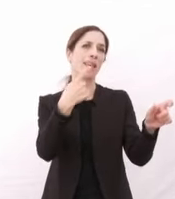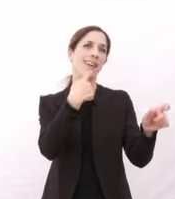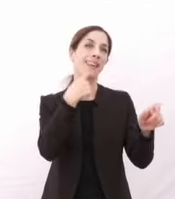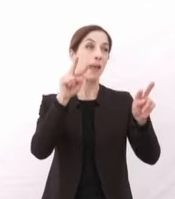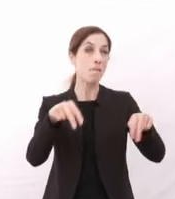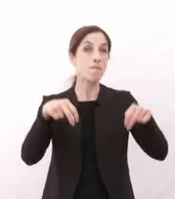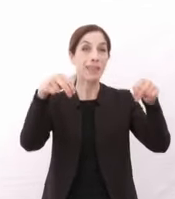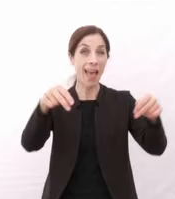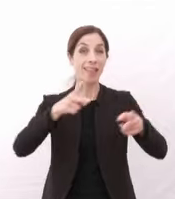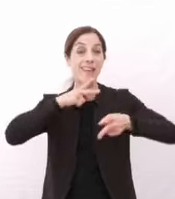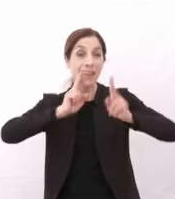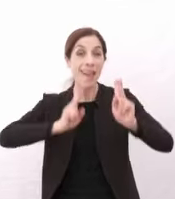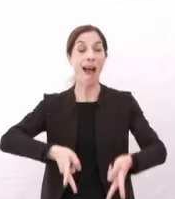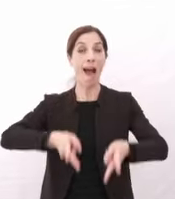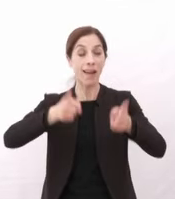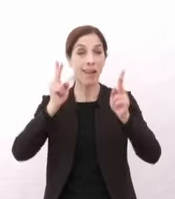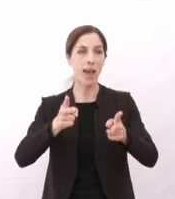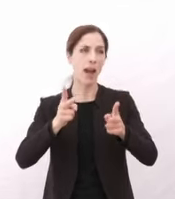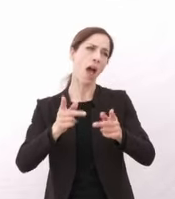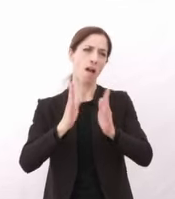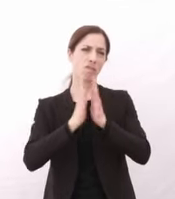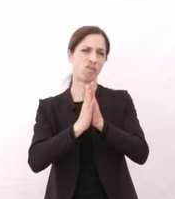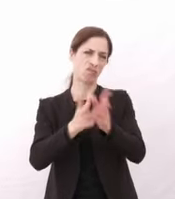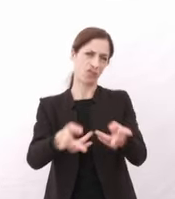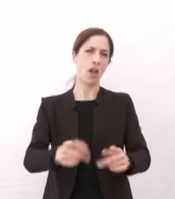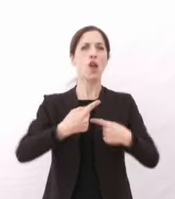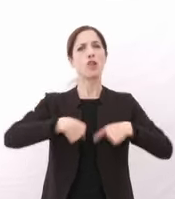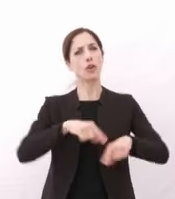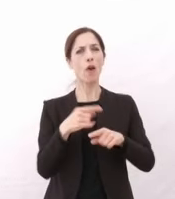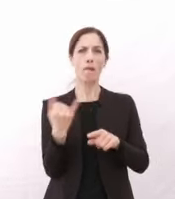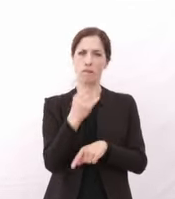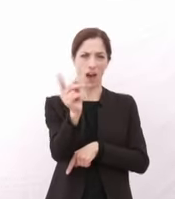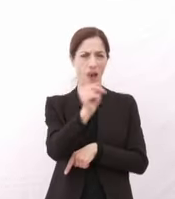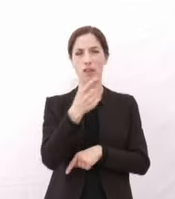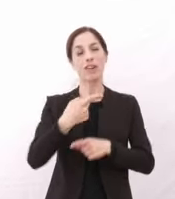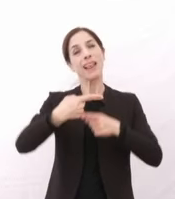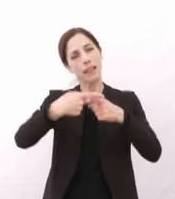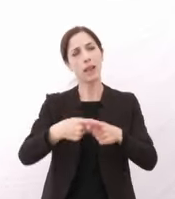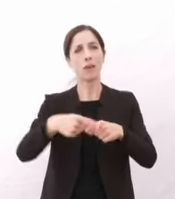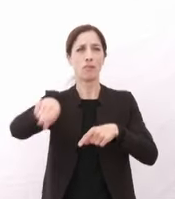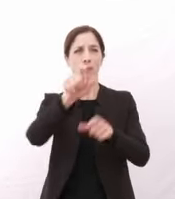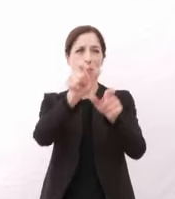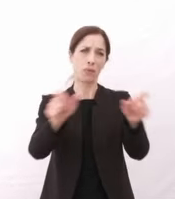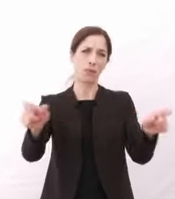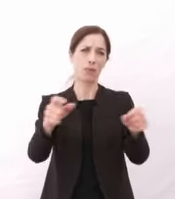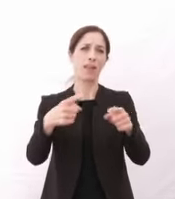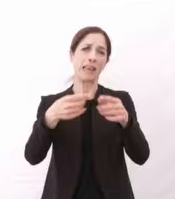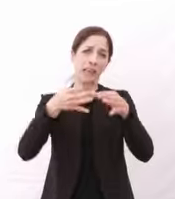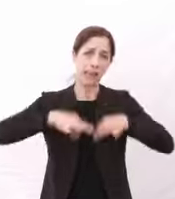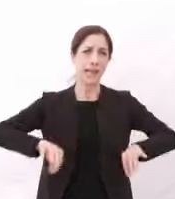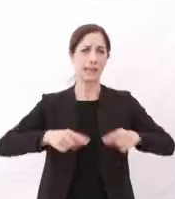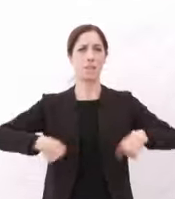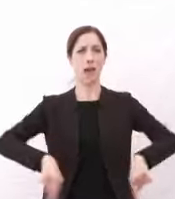ascoltare. Non è facile per noi testimoniare, abbiate rispetto.